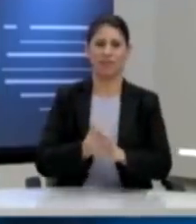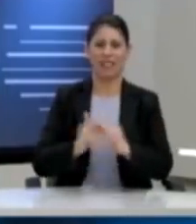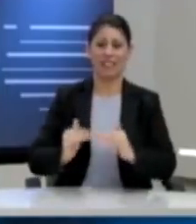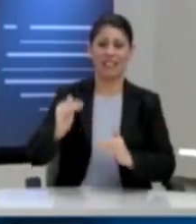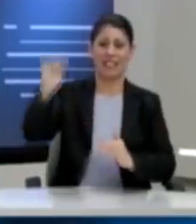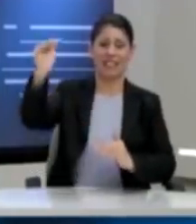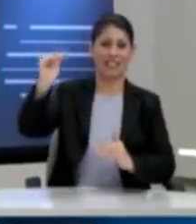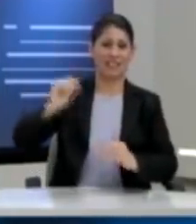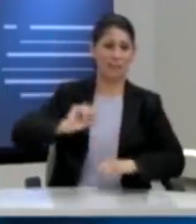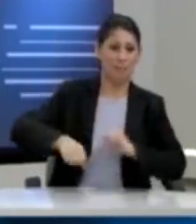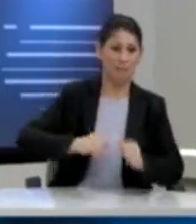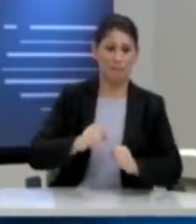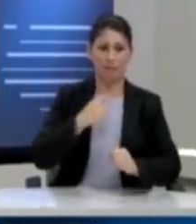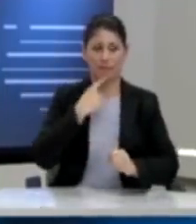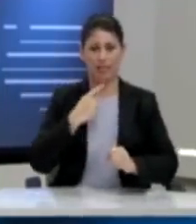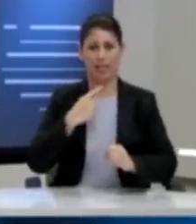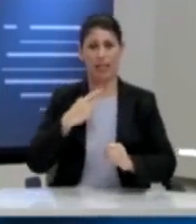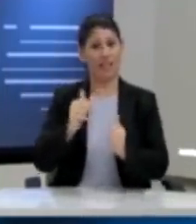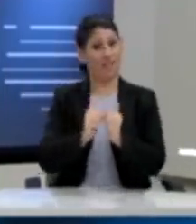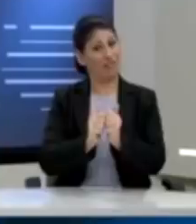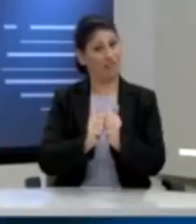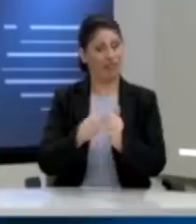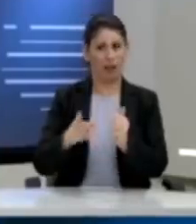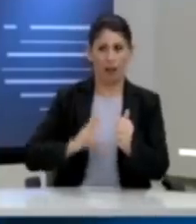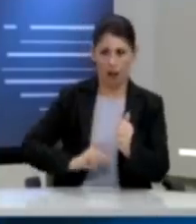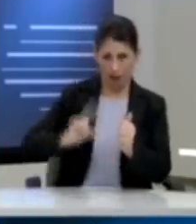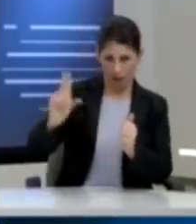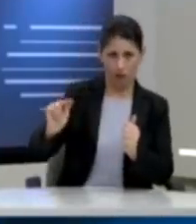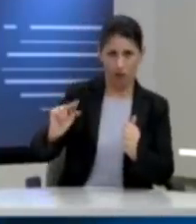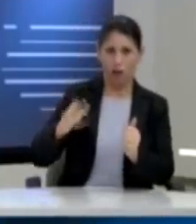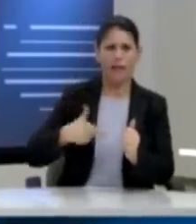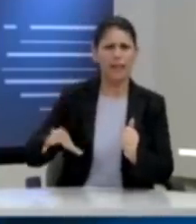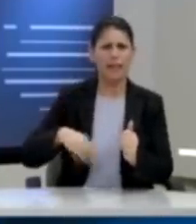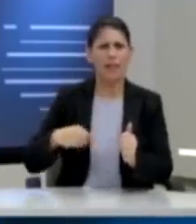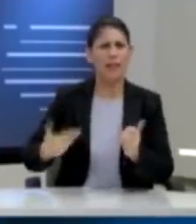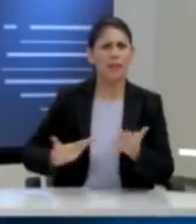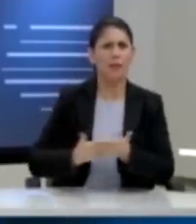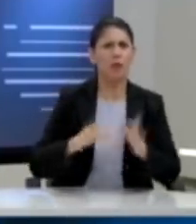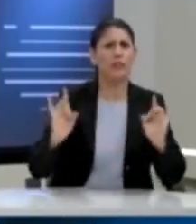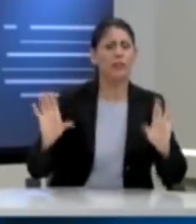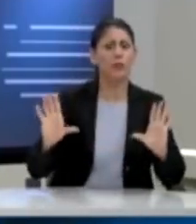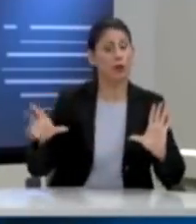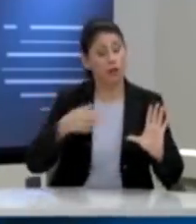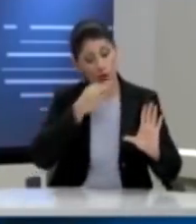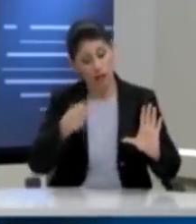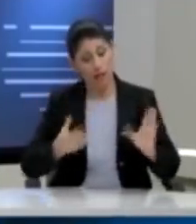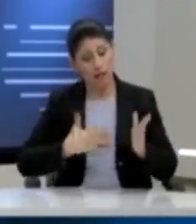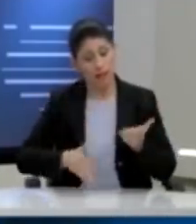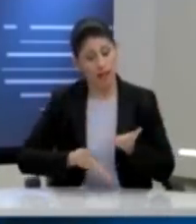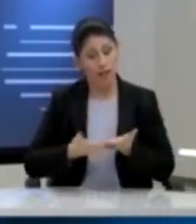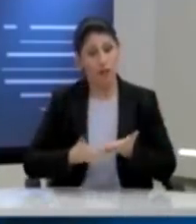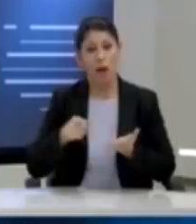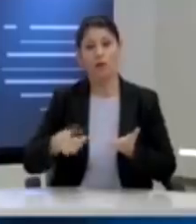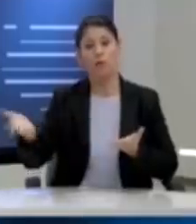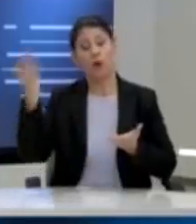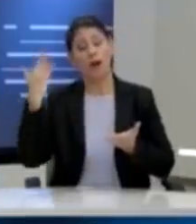πάλι, αλλά είναι ασυμφιλίωτες οι ταξικές αντιθέσεις. Και γιατί δεν δέχεστε καμιά πρόταση αφού θέλετε, όπως λέτε, να διευκολύνετε αυτό